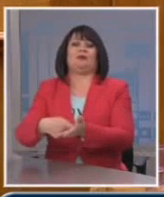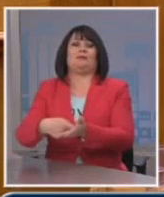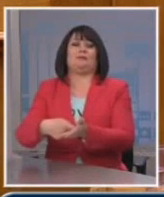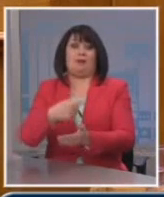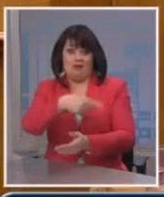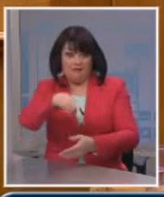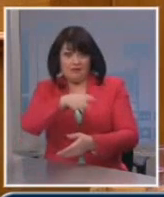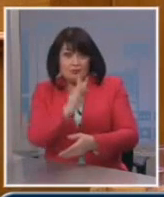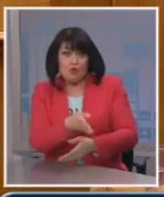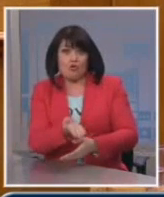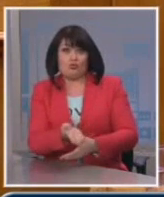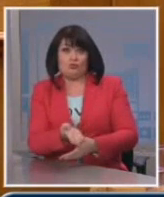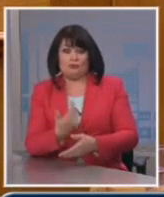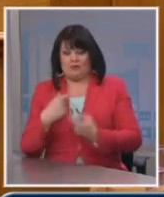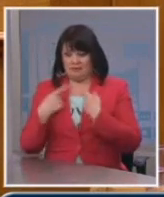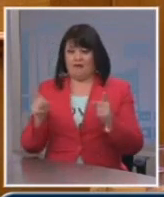Και αυτή είναι η διαφορά μας.